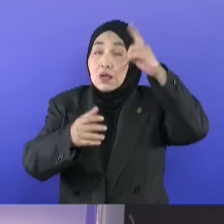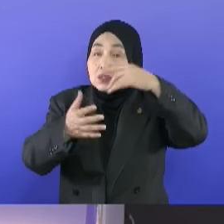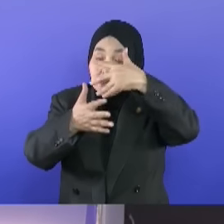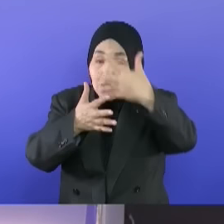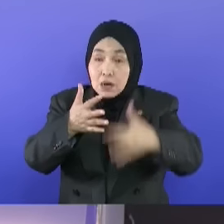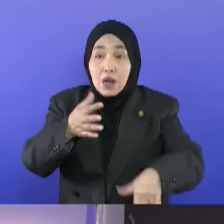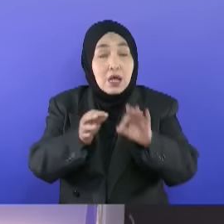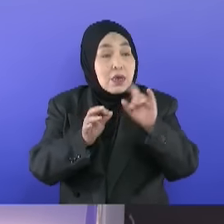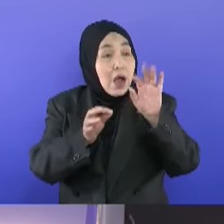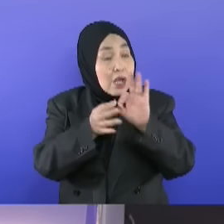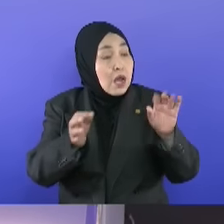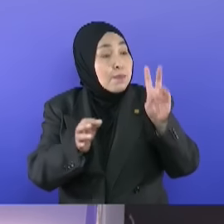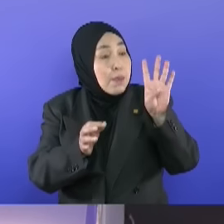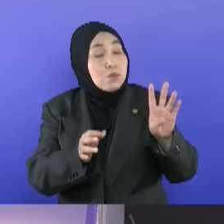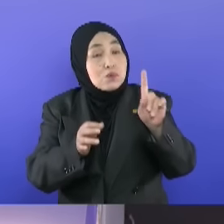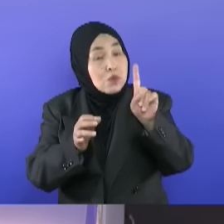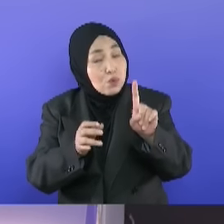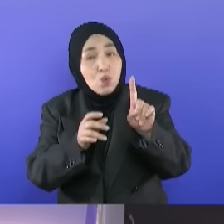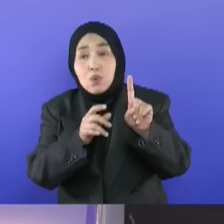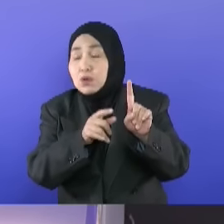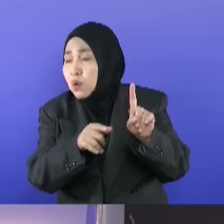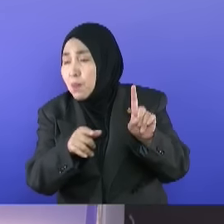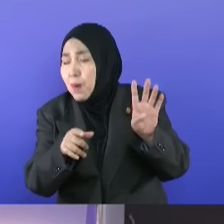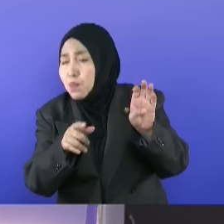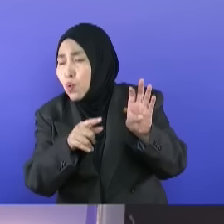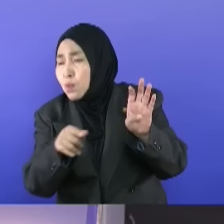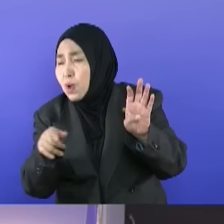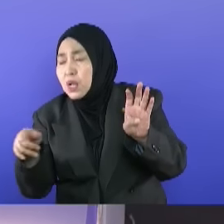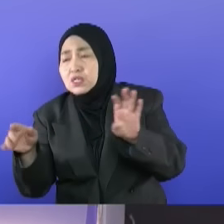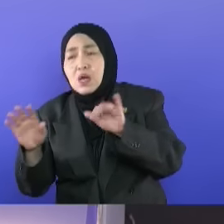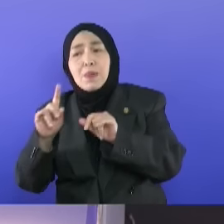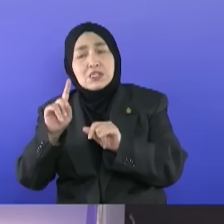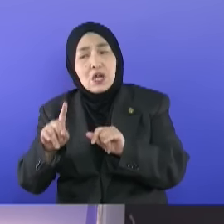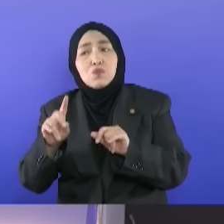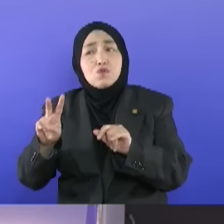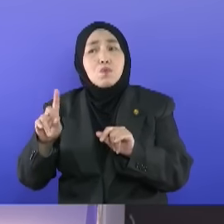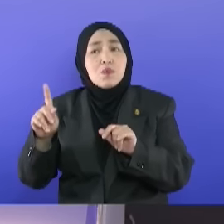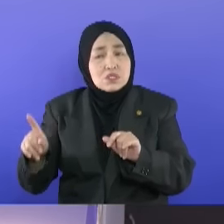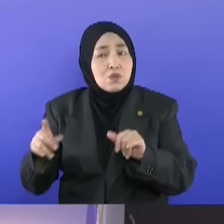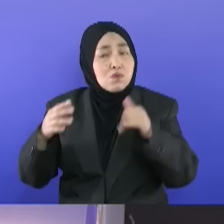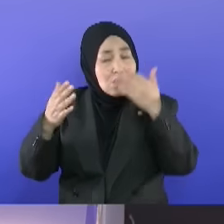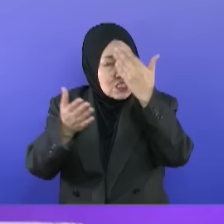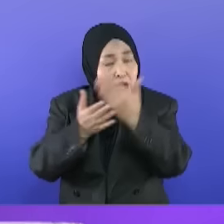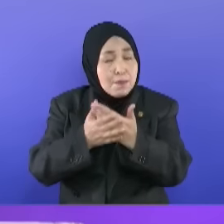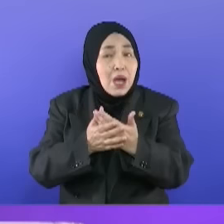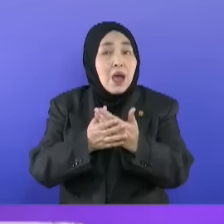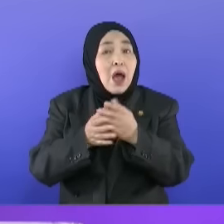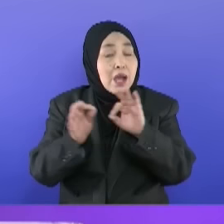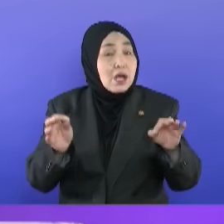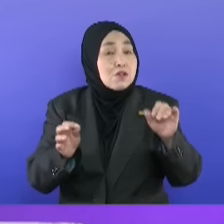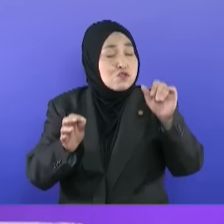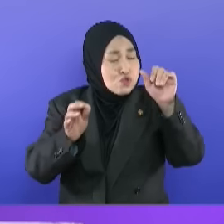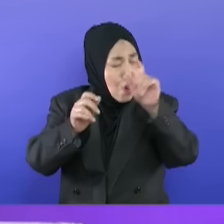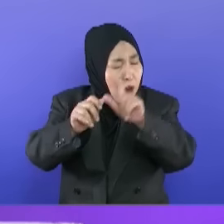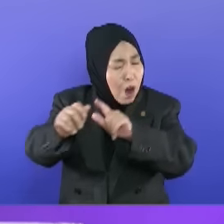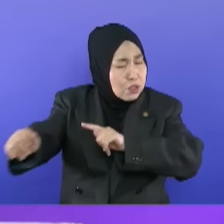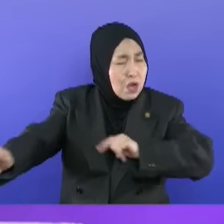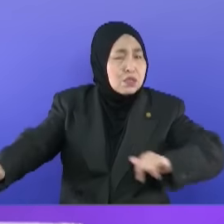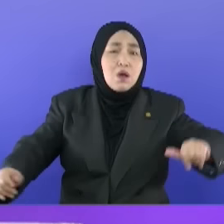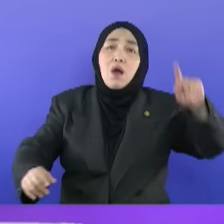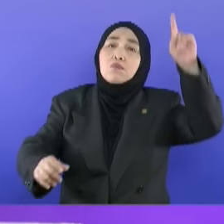40, 41 sampailah kepada ayat yang ke-121. Dah sampai ayat 121 panjang ni Allah